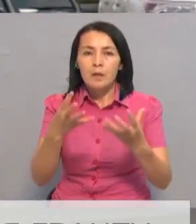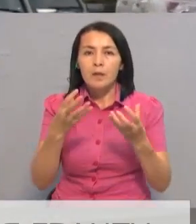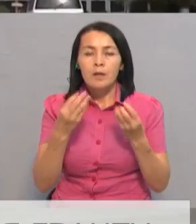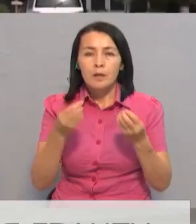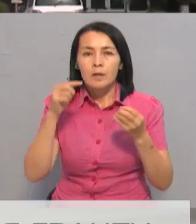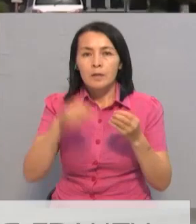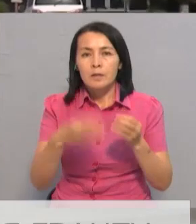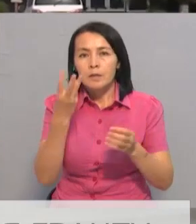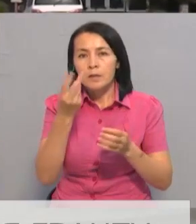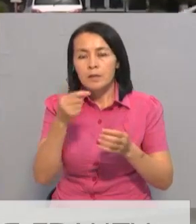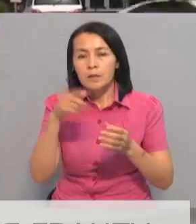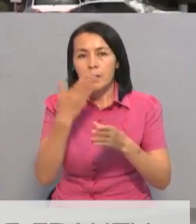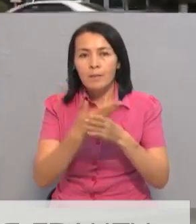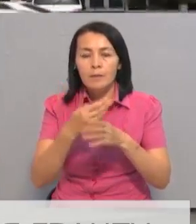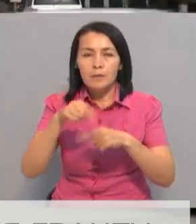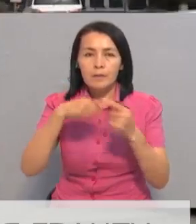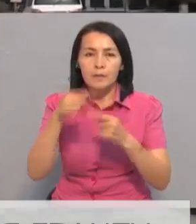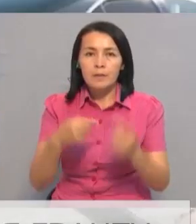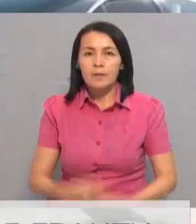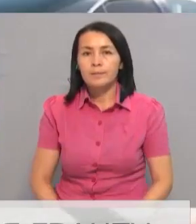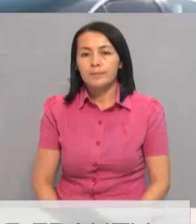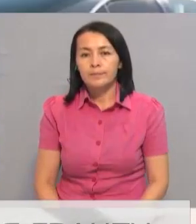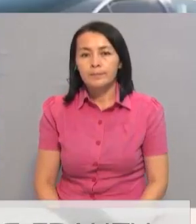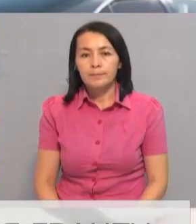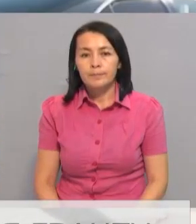значительные средства на поддержку бизнеса